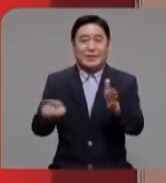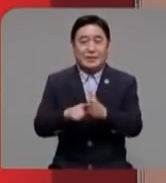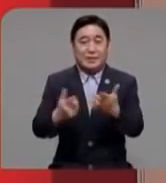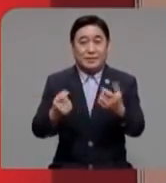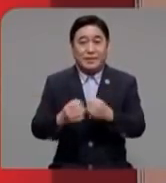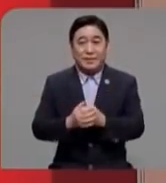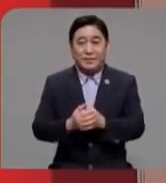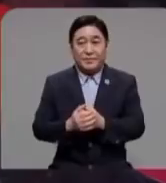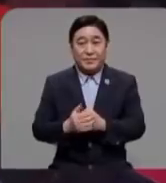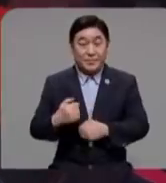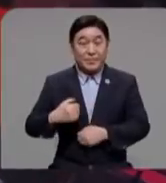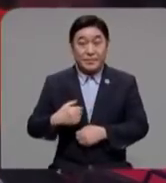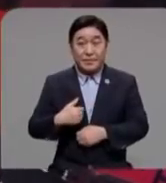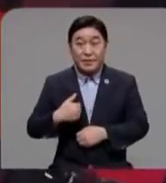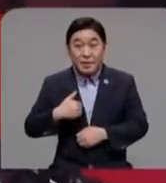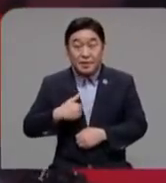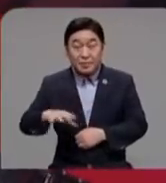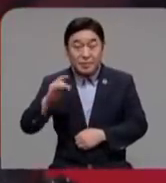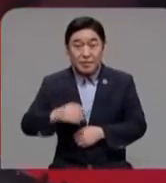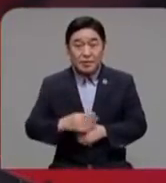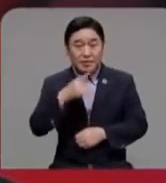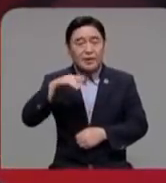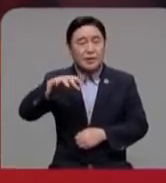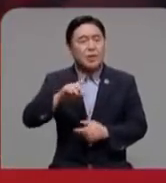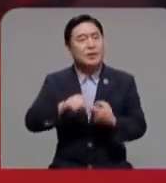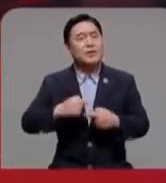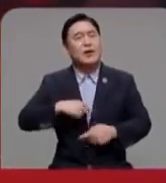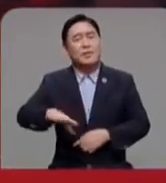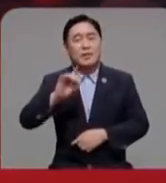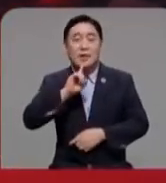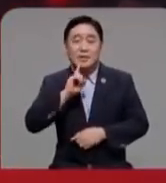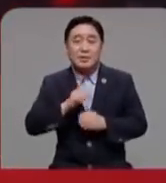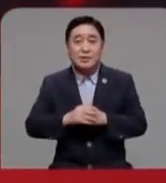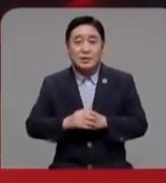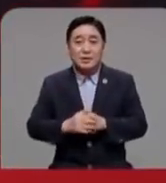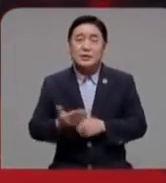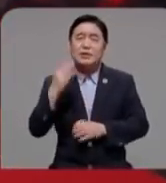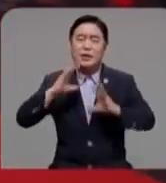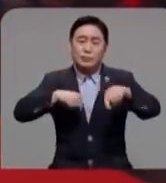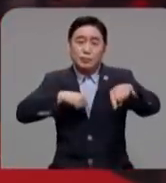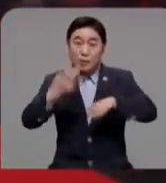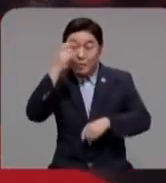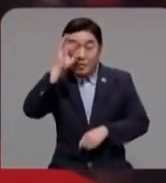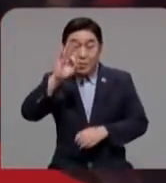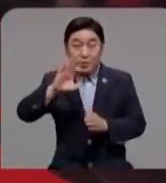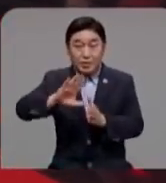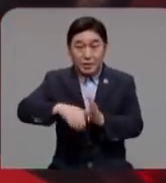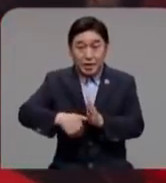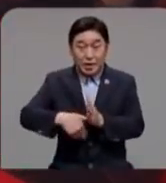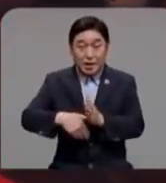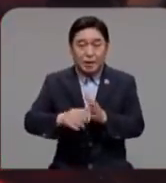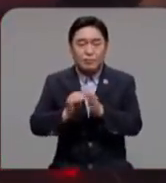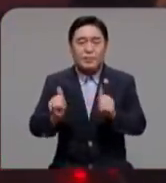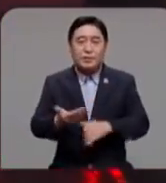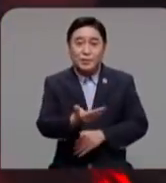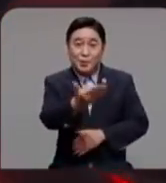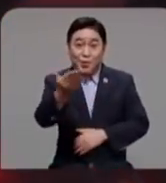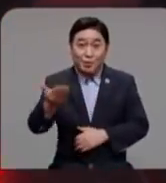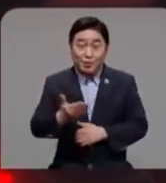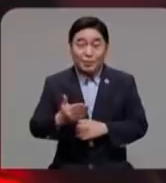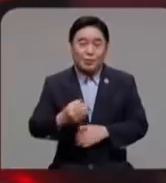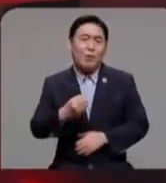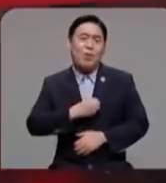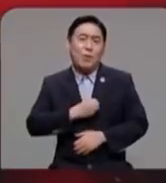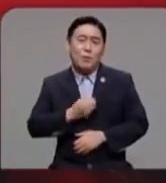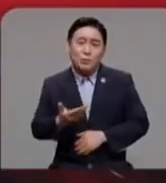예, 받아서 제가 얘기하겠습니다. 네. 하세요. 대장동이니까. 네. 지난 국감 보시면서 국민들 여러분 또